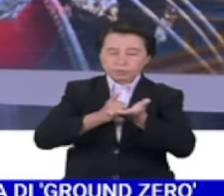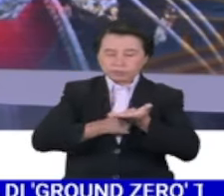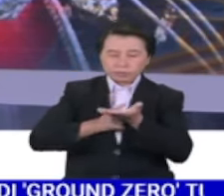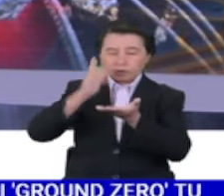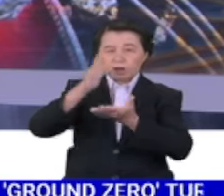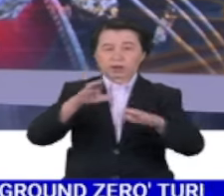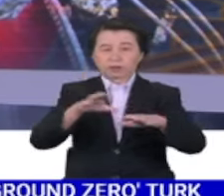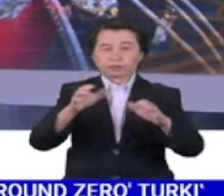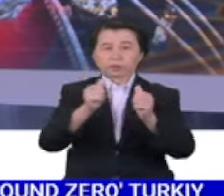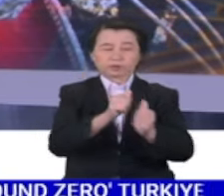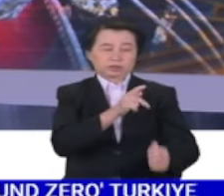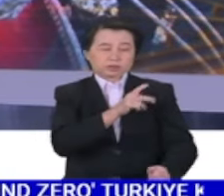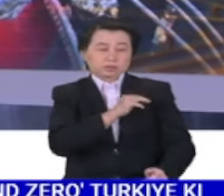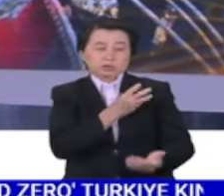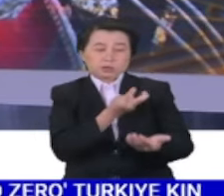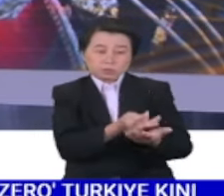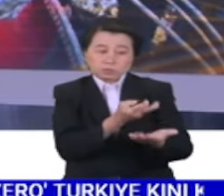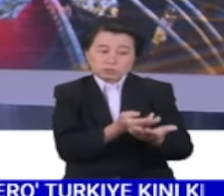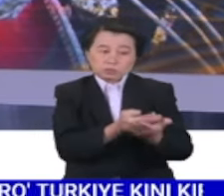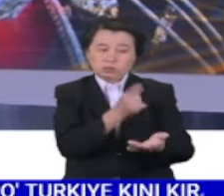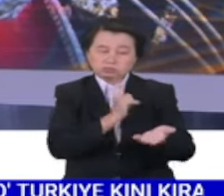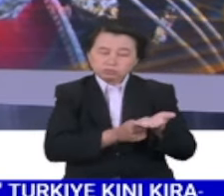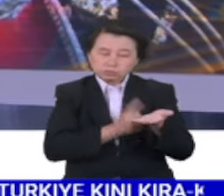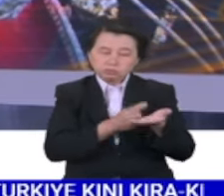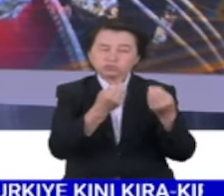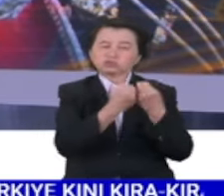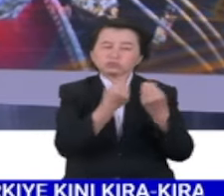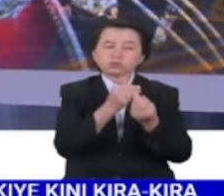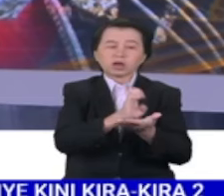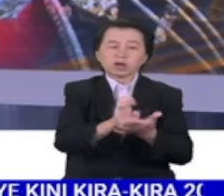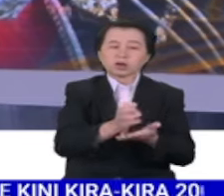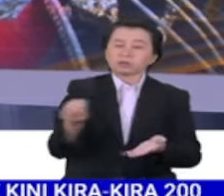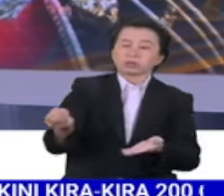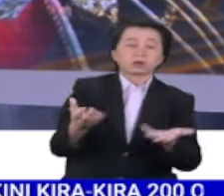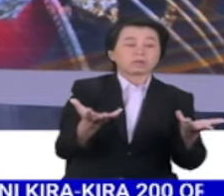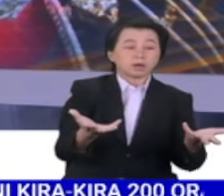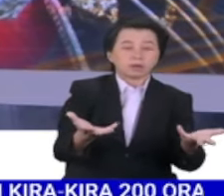dengan kementerian keuangan bagi menentukan jumlah